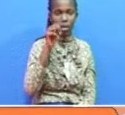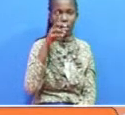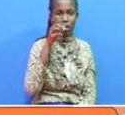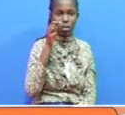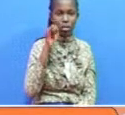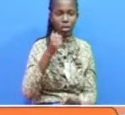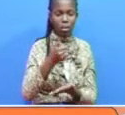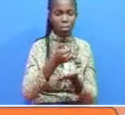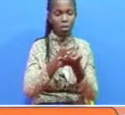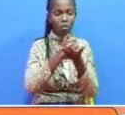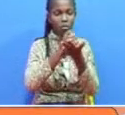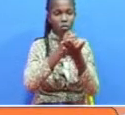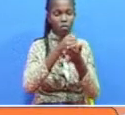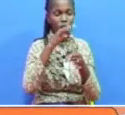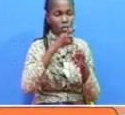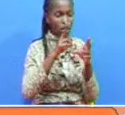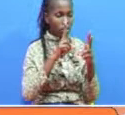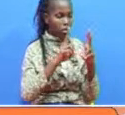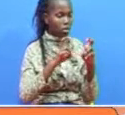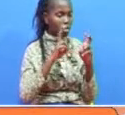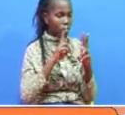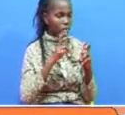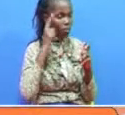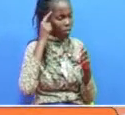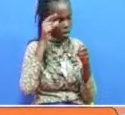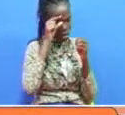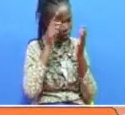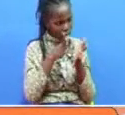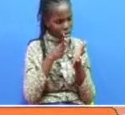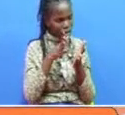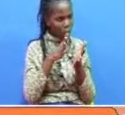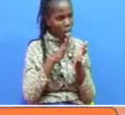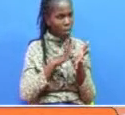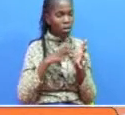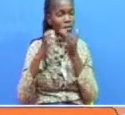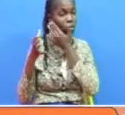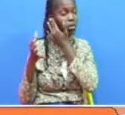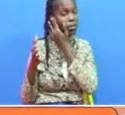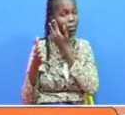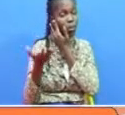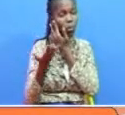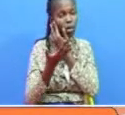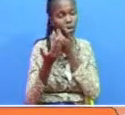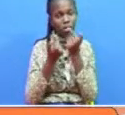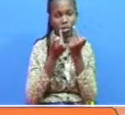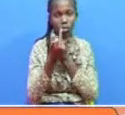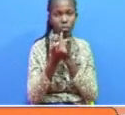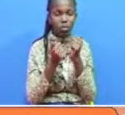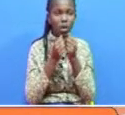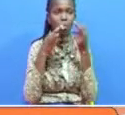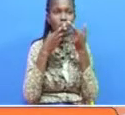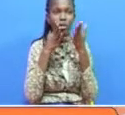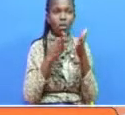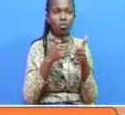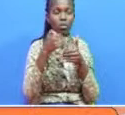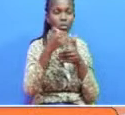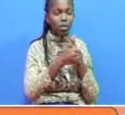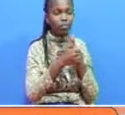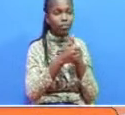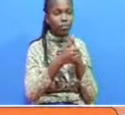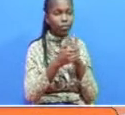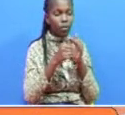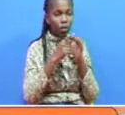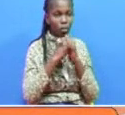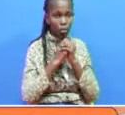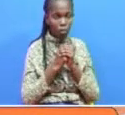ndeti kumanda kula kana kibila cha ungabana wa kaunti ya Masaku. Balawane na naandiki mama uboti na wachadhi cha